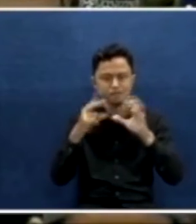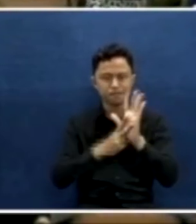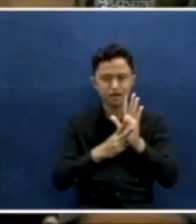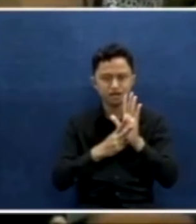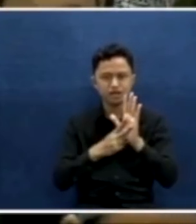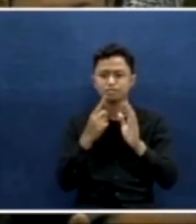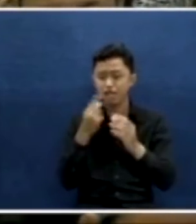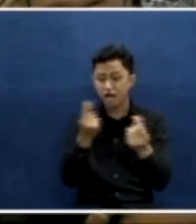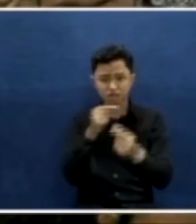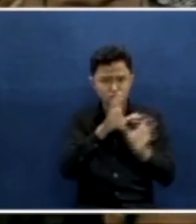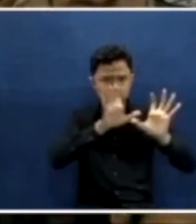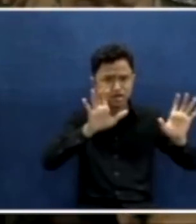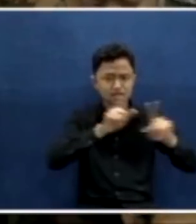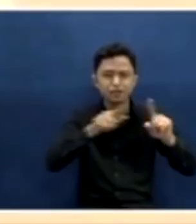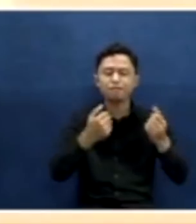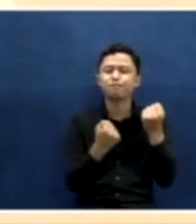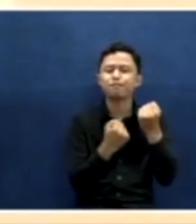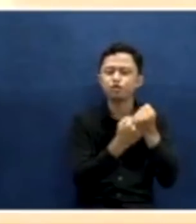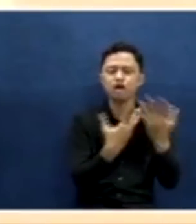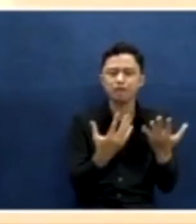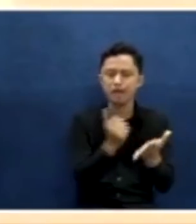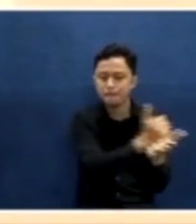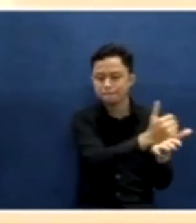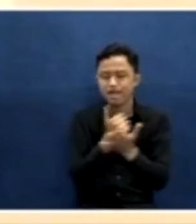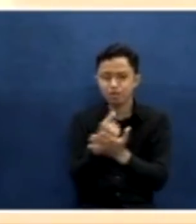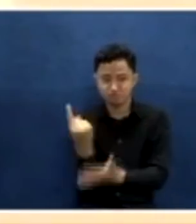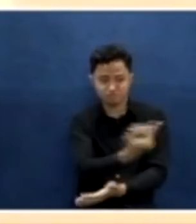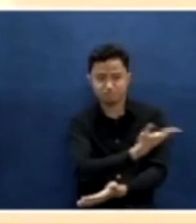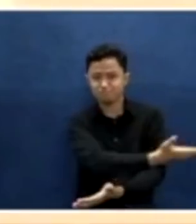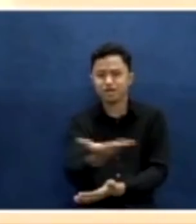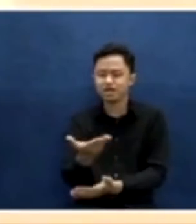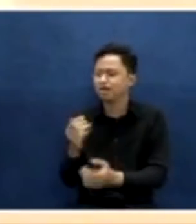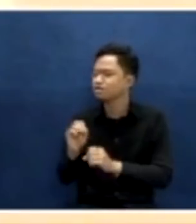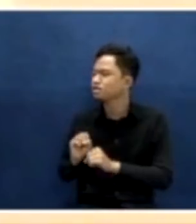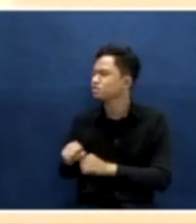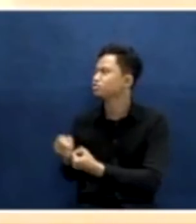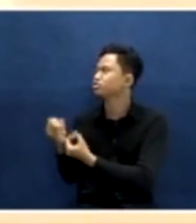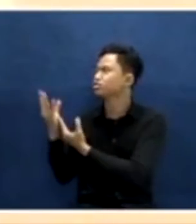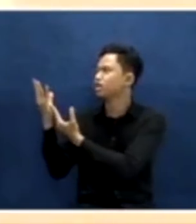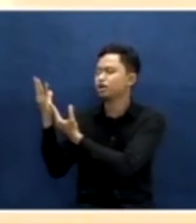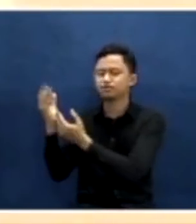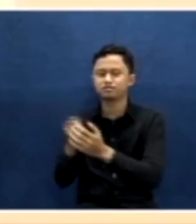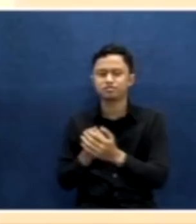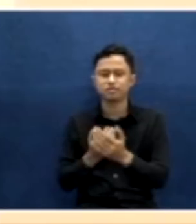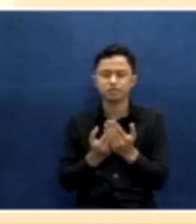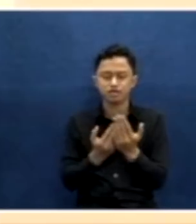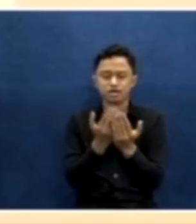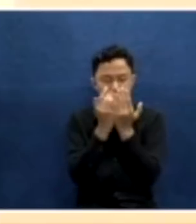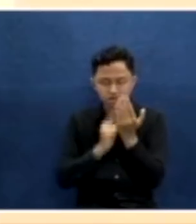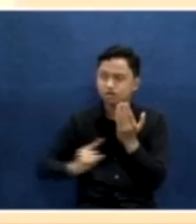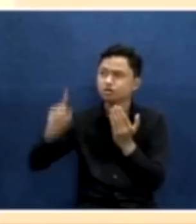perjalanan mereka menuju kepada Surgamu ya Allah ya robb Apabila ada diantara kami diuji dengan istri